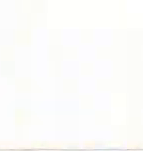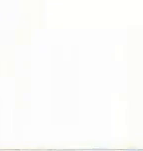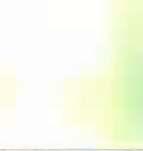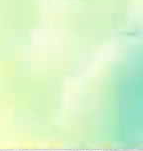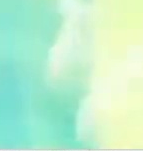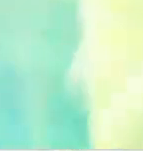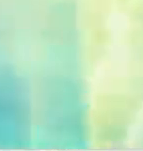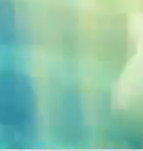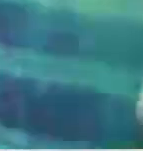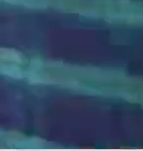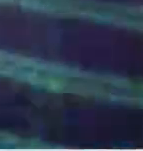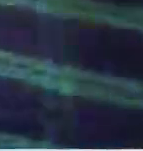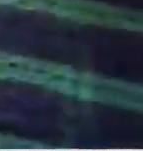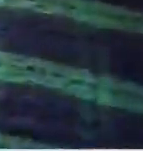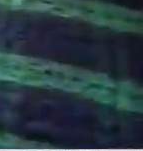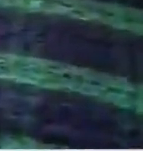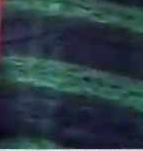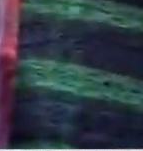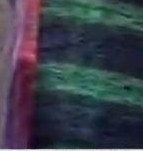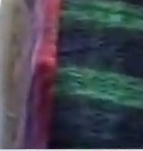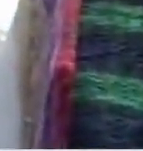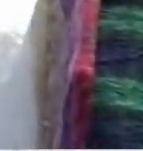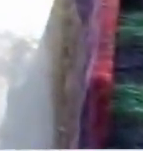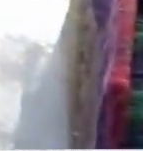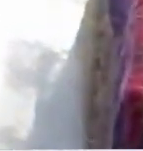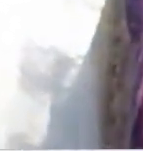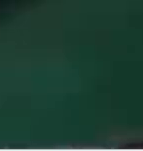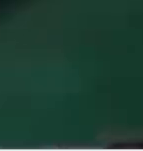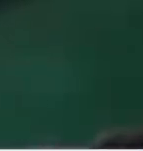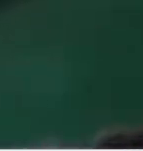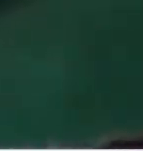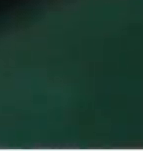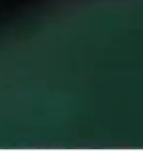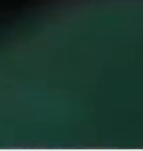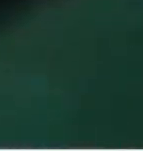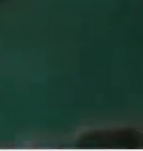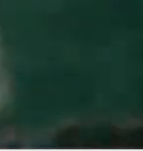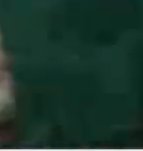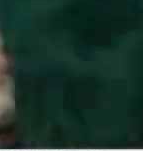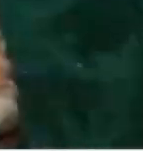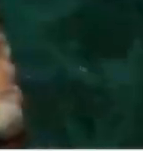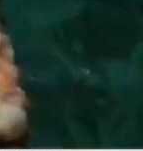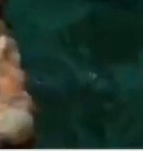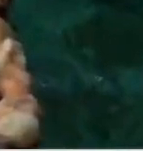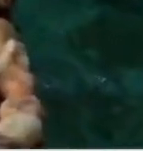Sa susunod nating episode, alamin naman natin kung paano ginawang kapakipakinabang ng